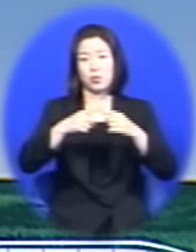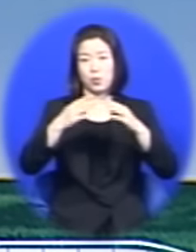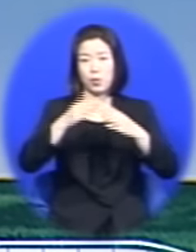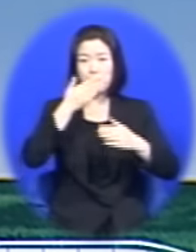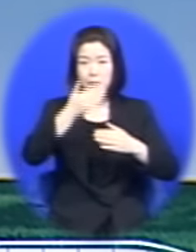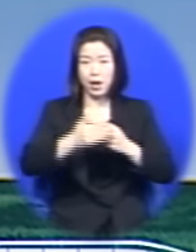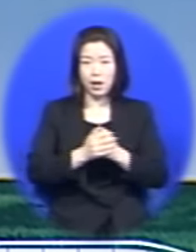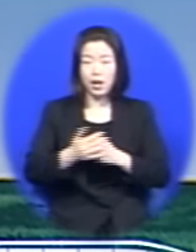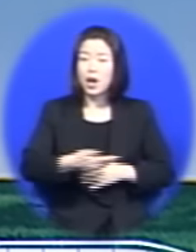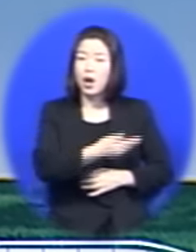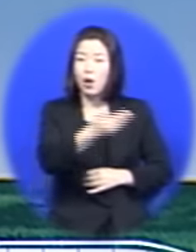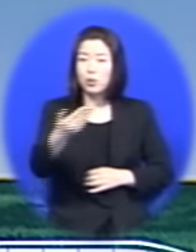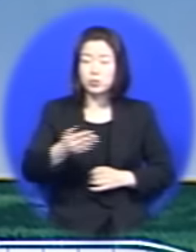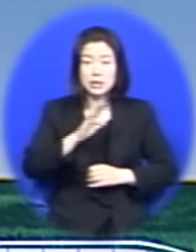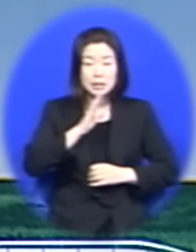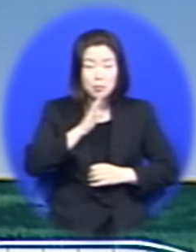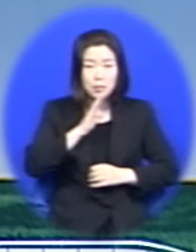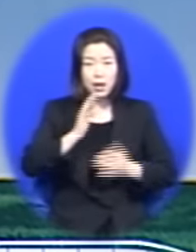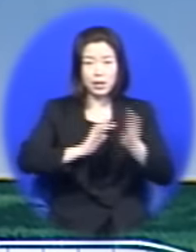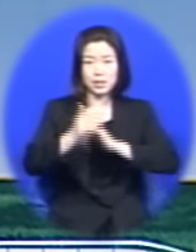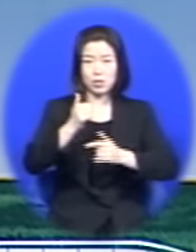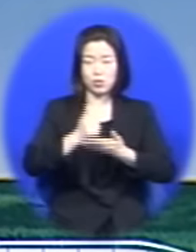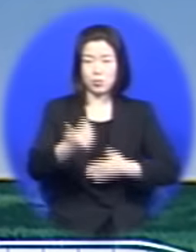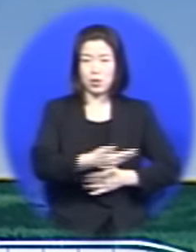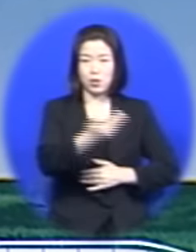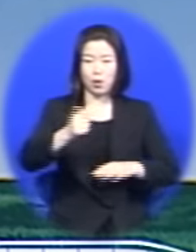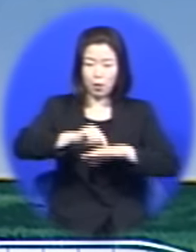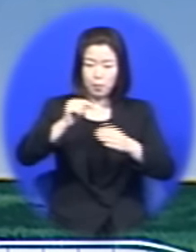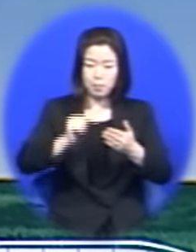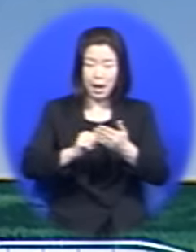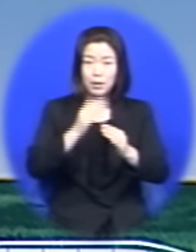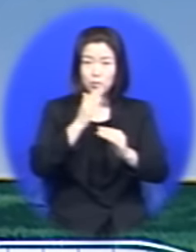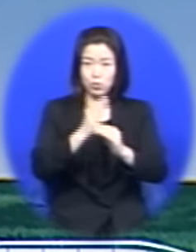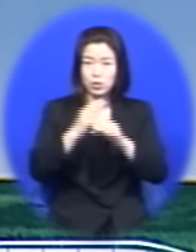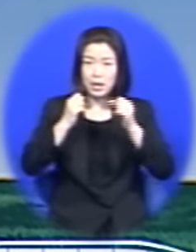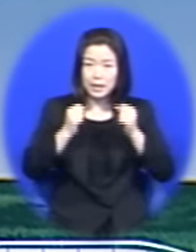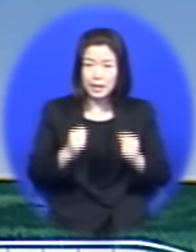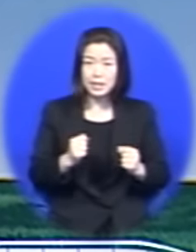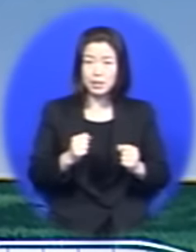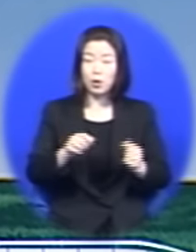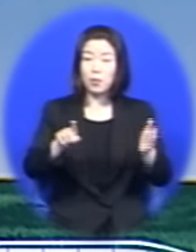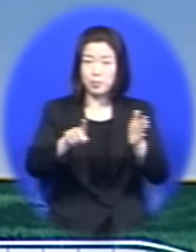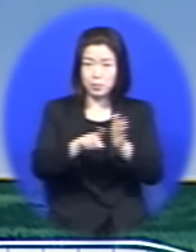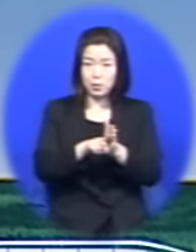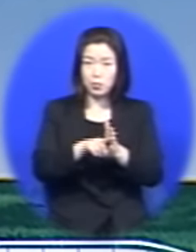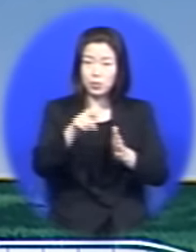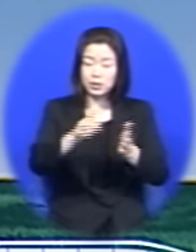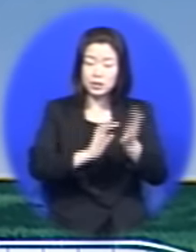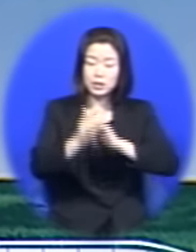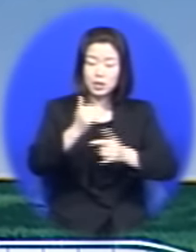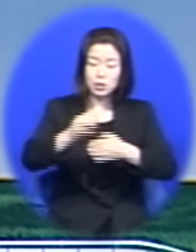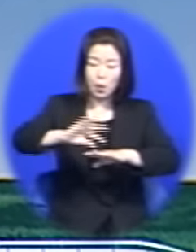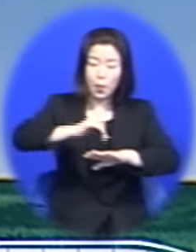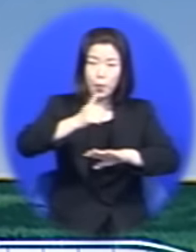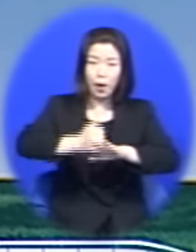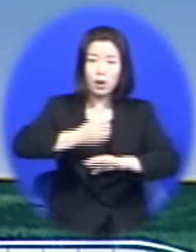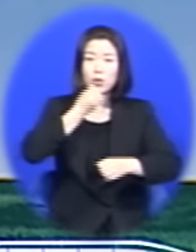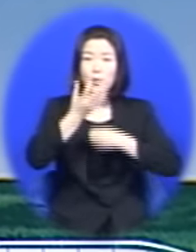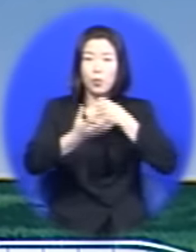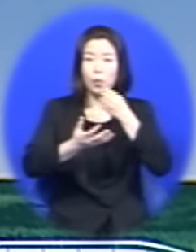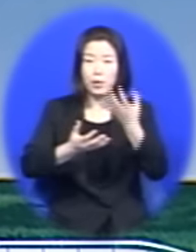여러분들이 정말 예수님이 여러분의 마음의 중심에 계시는 것을 믿고 그 예수님을 왕으로